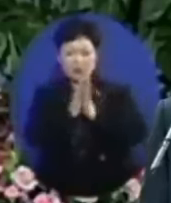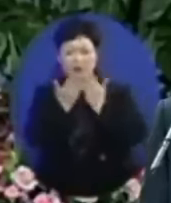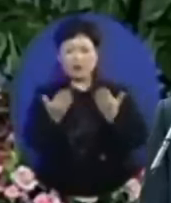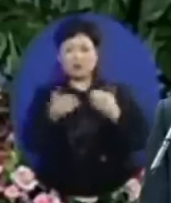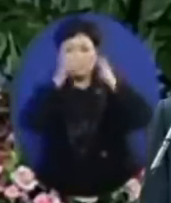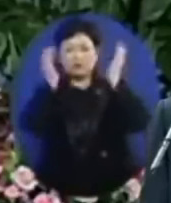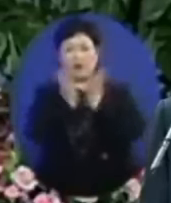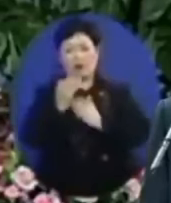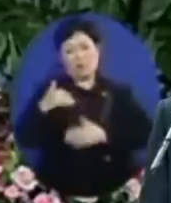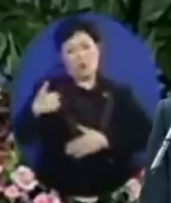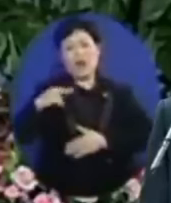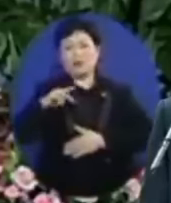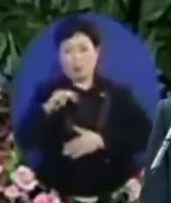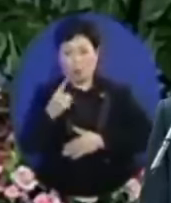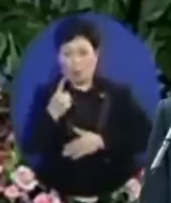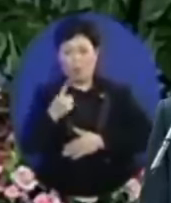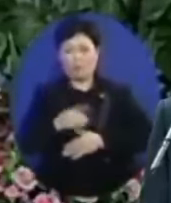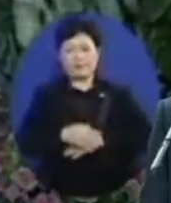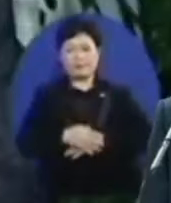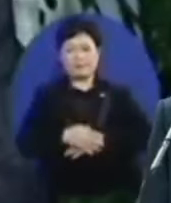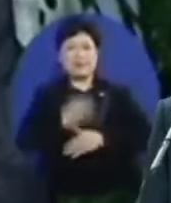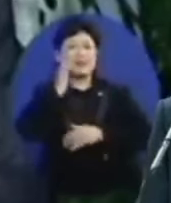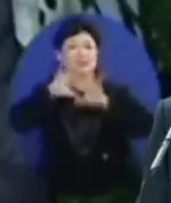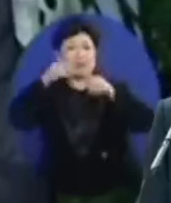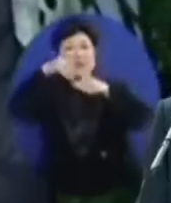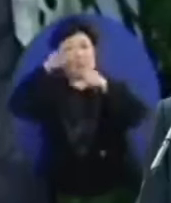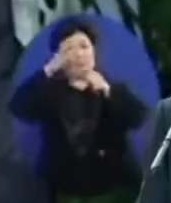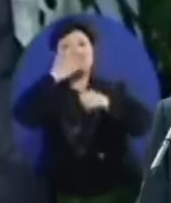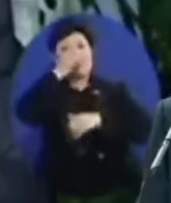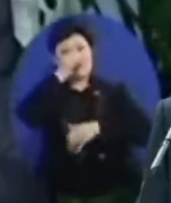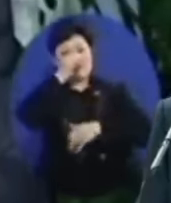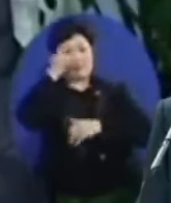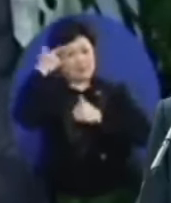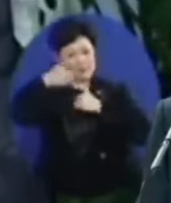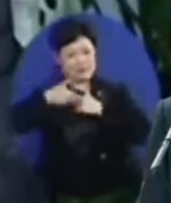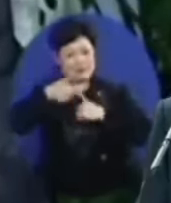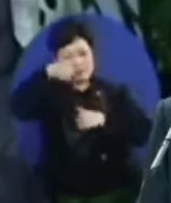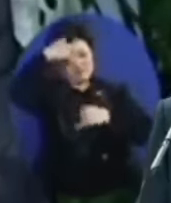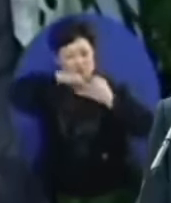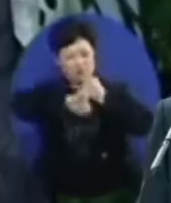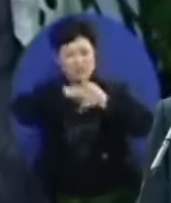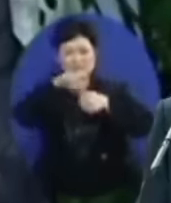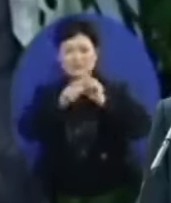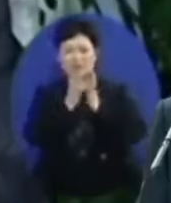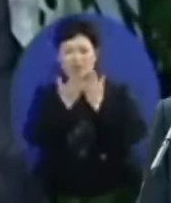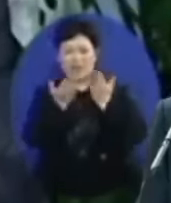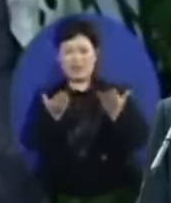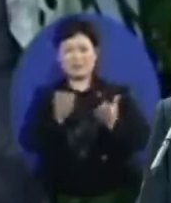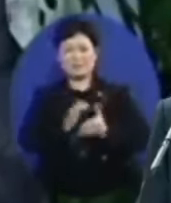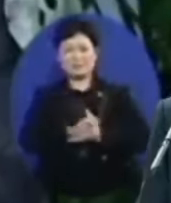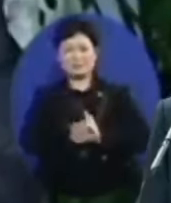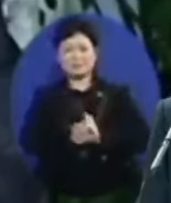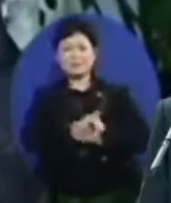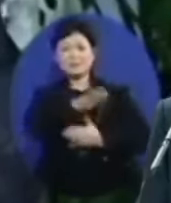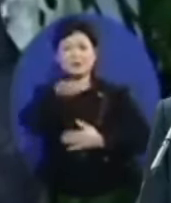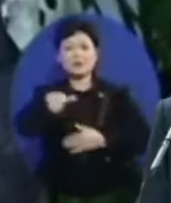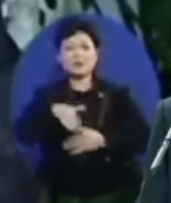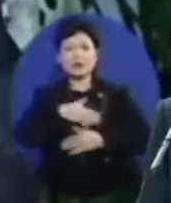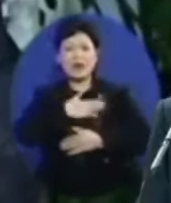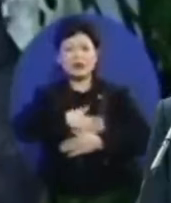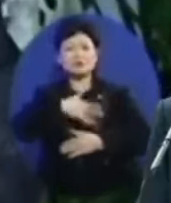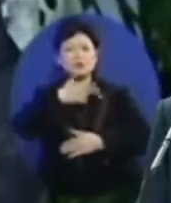다 알지 못해도 천국 갑니까? 구약 성경에 우리가 알 수